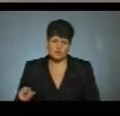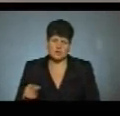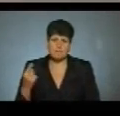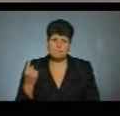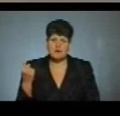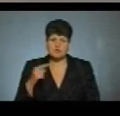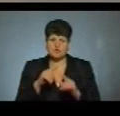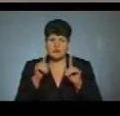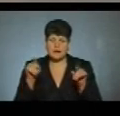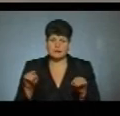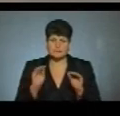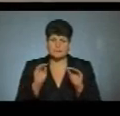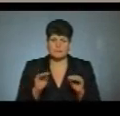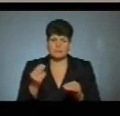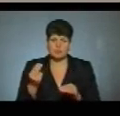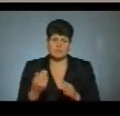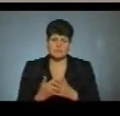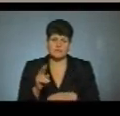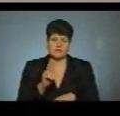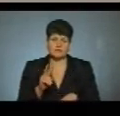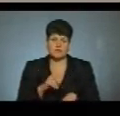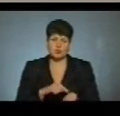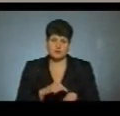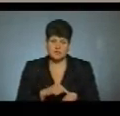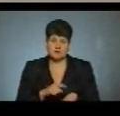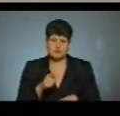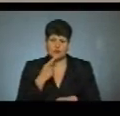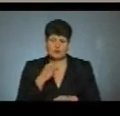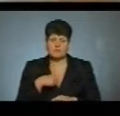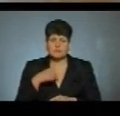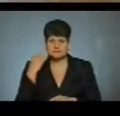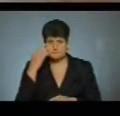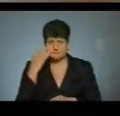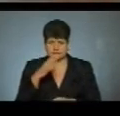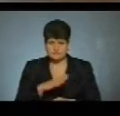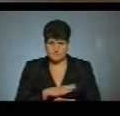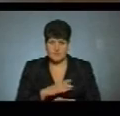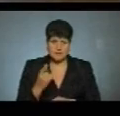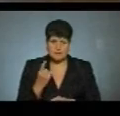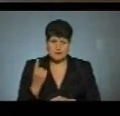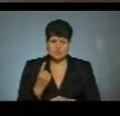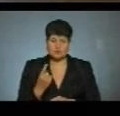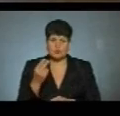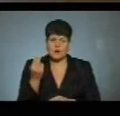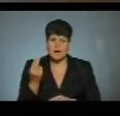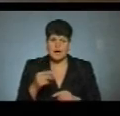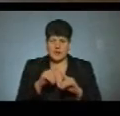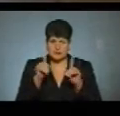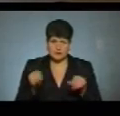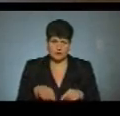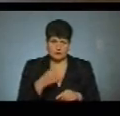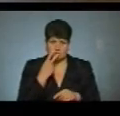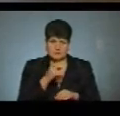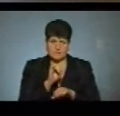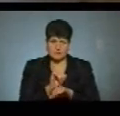картину, яку виставив на балкон, малював близько 2 годин. Художник каже, вона йому приснилась. А саме першу картину, яку я презентував на балконі, це